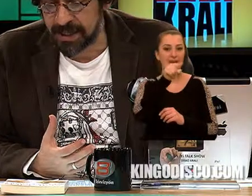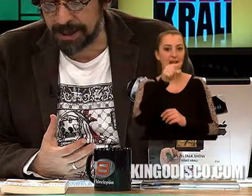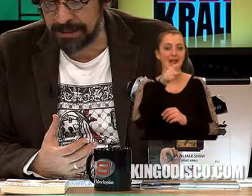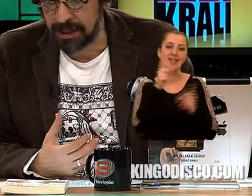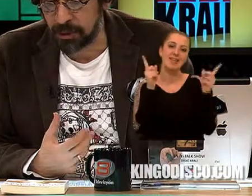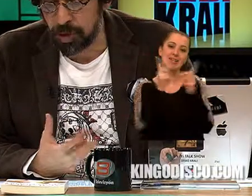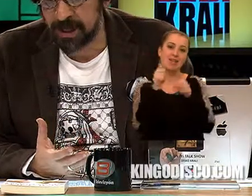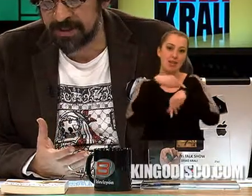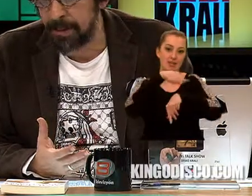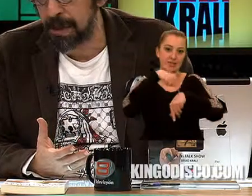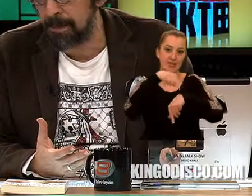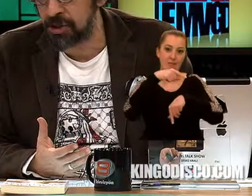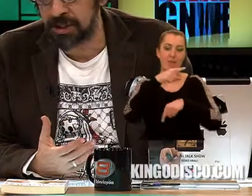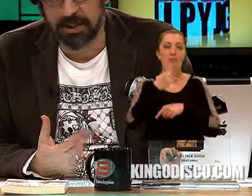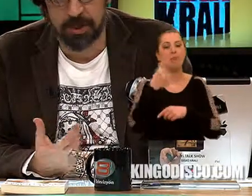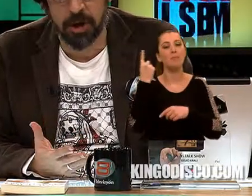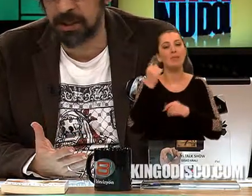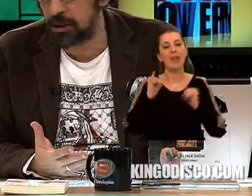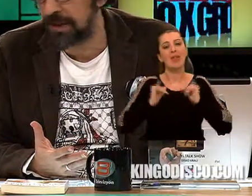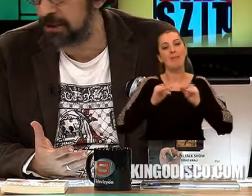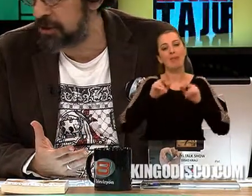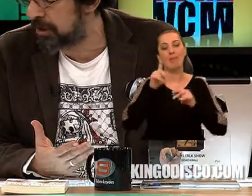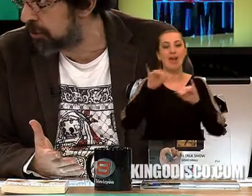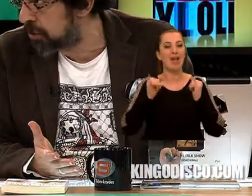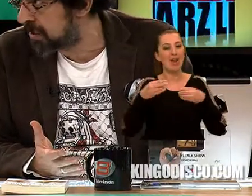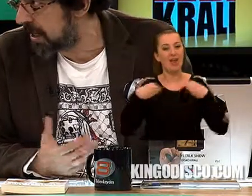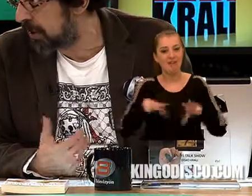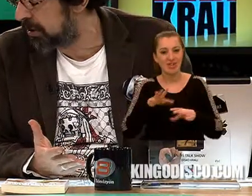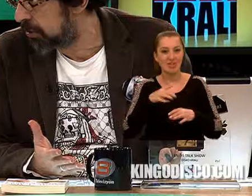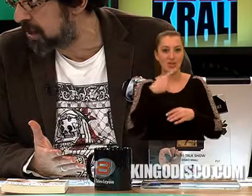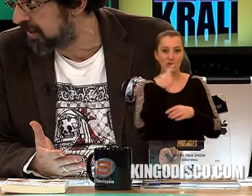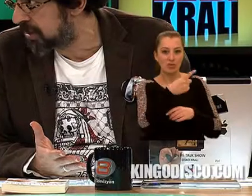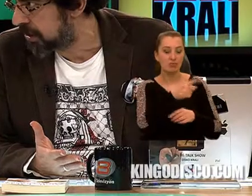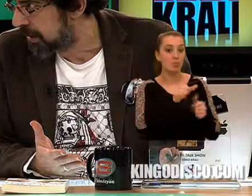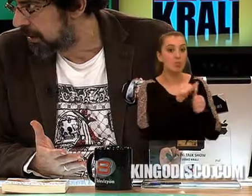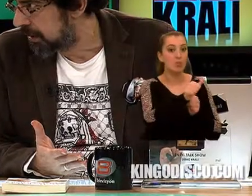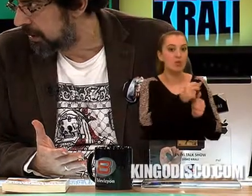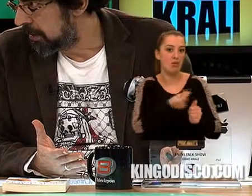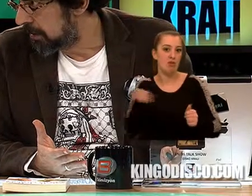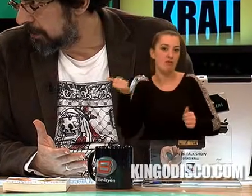kısa zamanda şöyle tembel bir şekilde böyle kilo verdireceğim diyorsa hemen oradan uzaklaş.